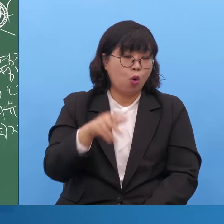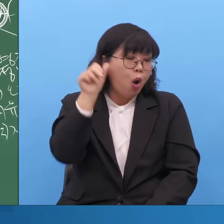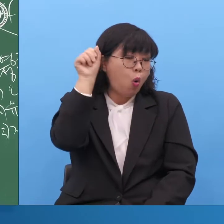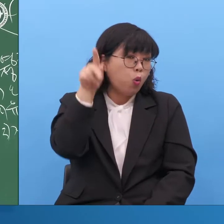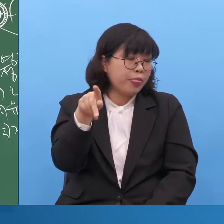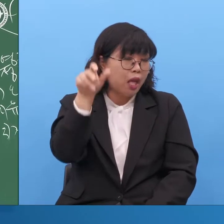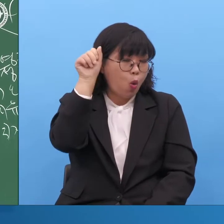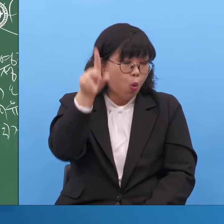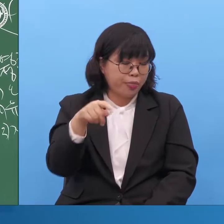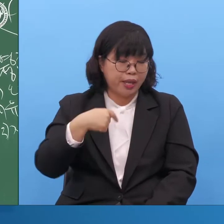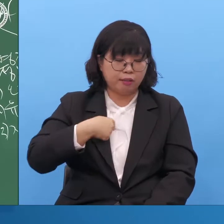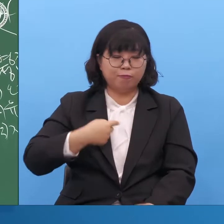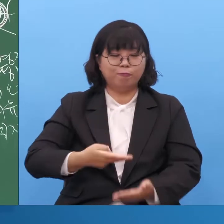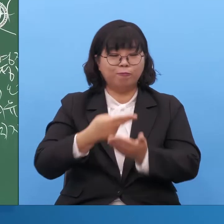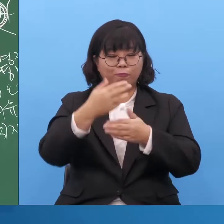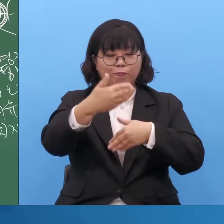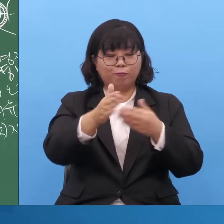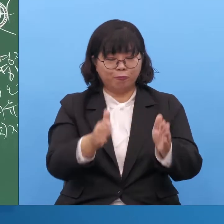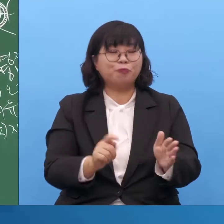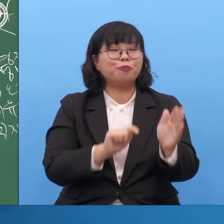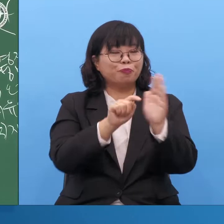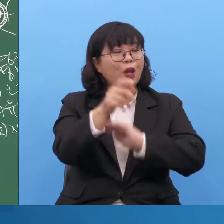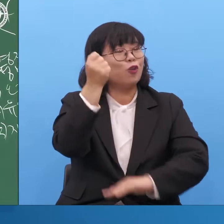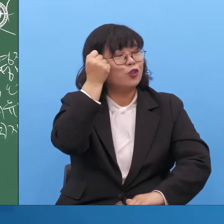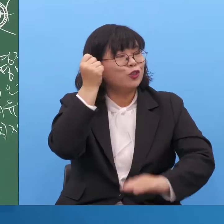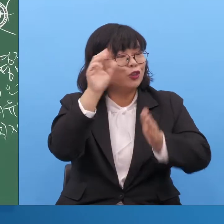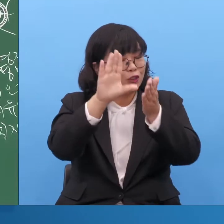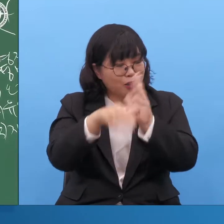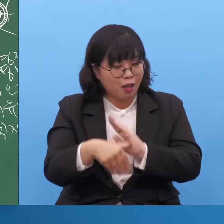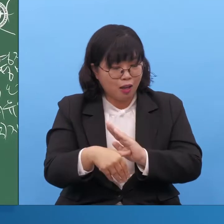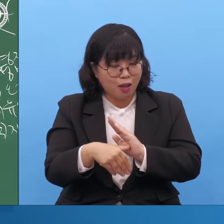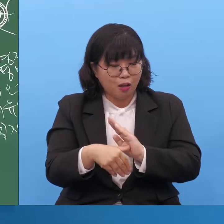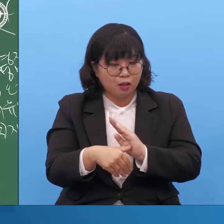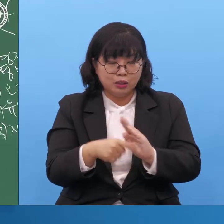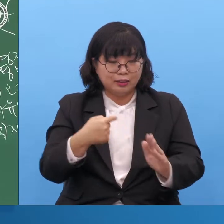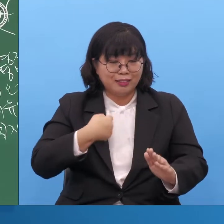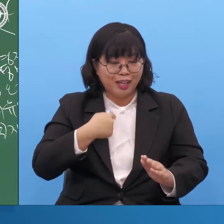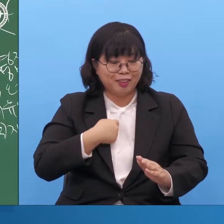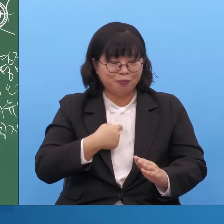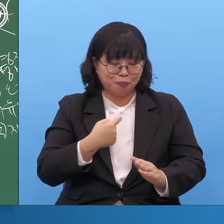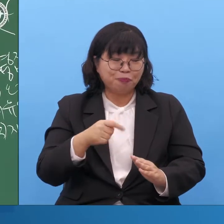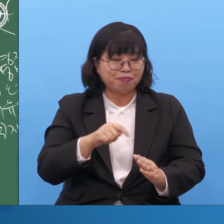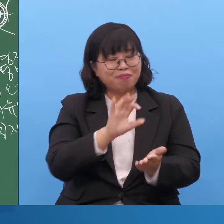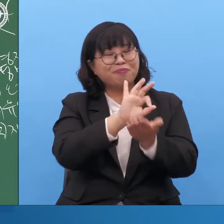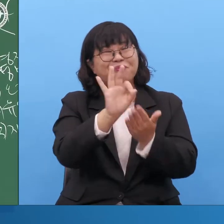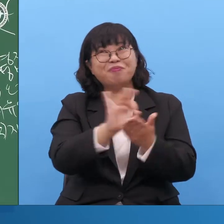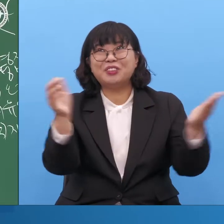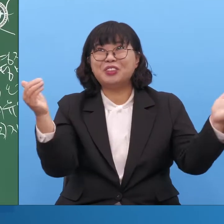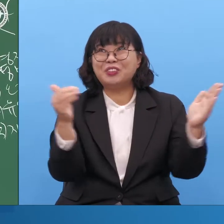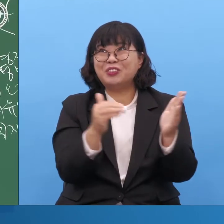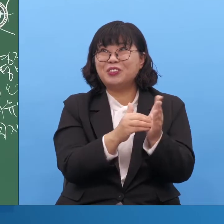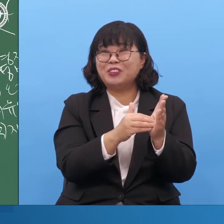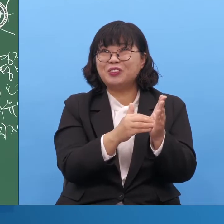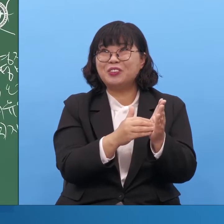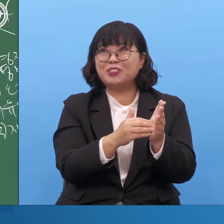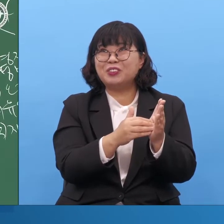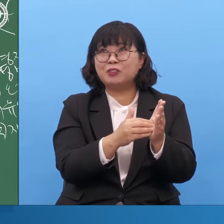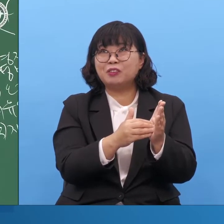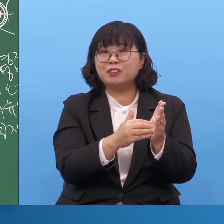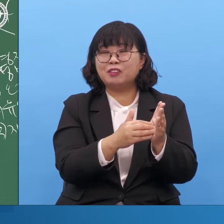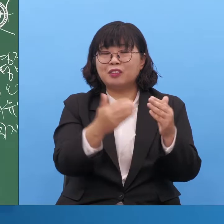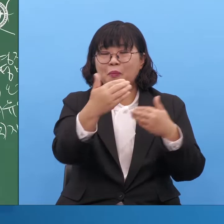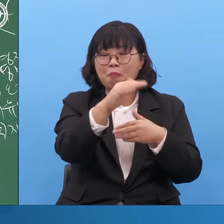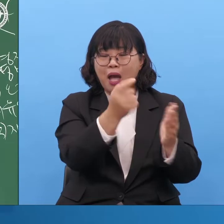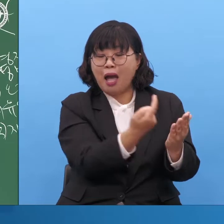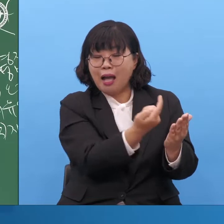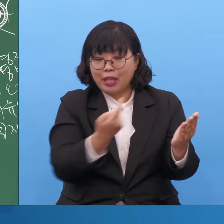그 어지는 재미로 하는지 그거 뭘 치고 나오냐. And there are some who say, you know how much fun it is to mess up the room, but I always make it clean. 나 한국이니까.